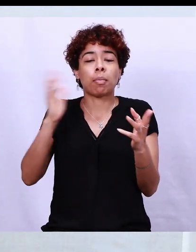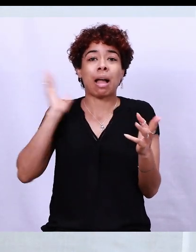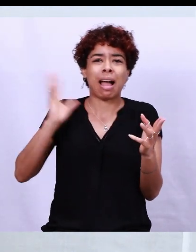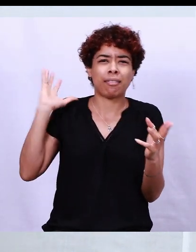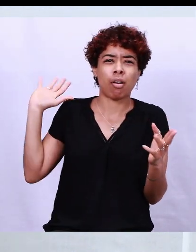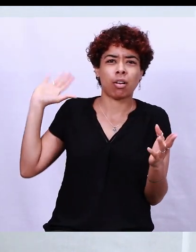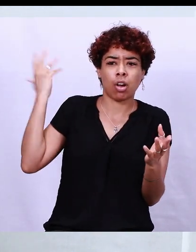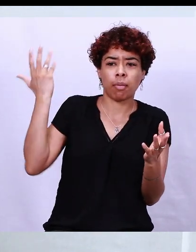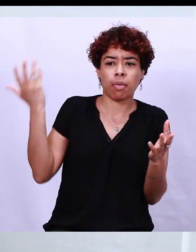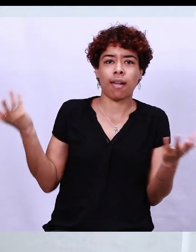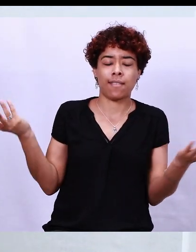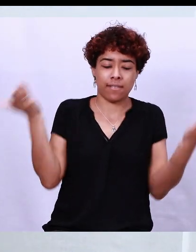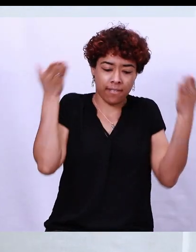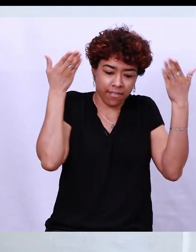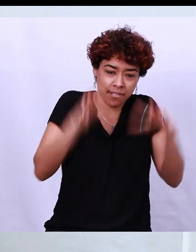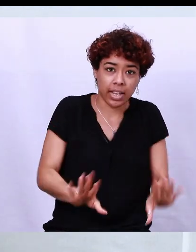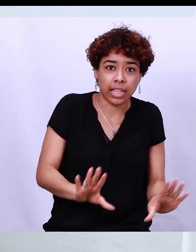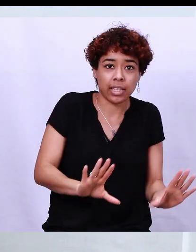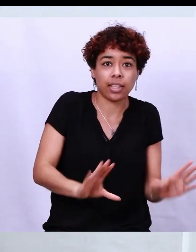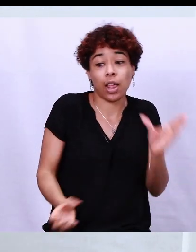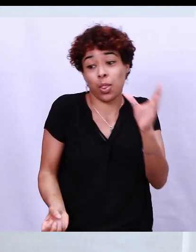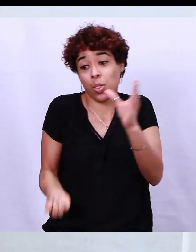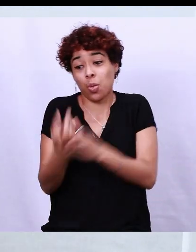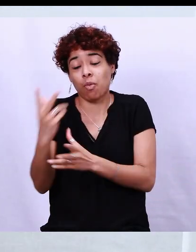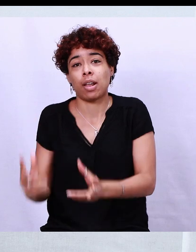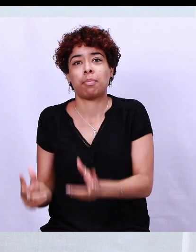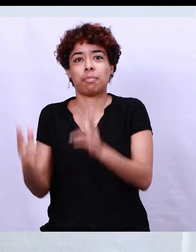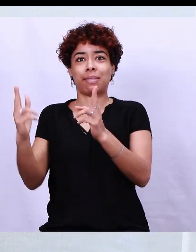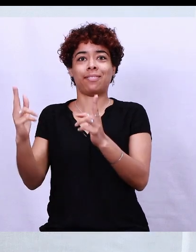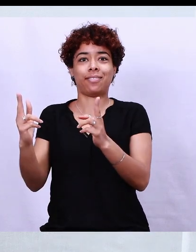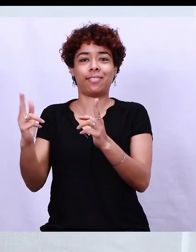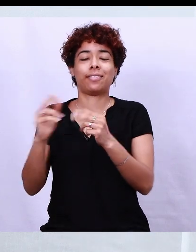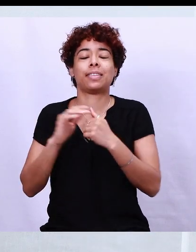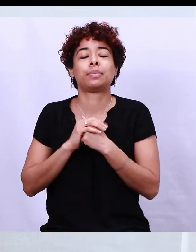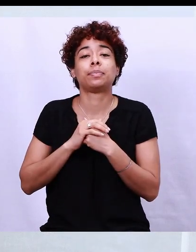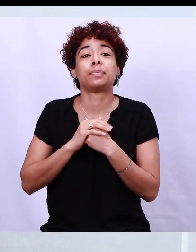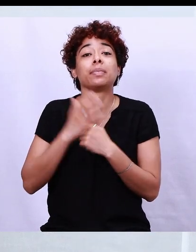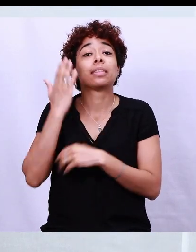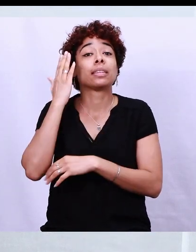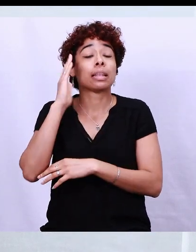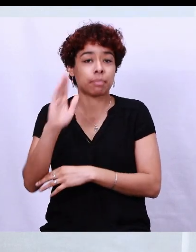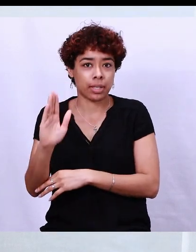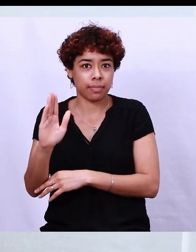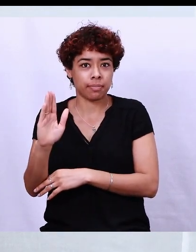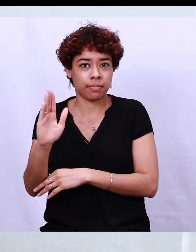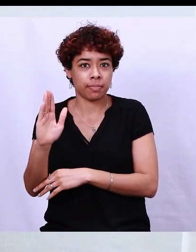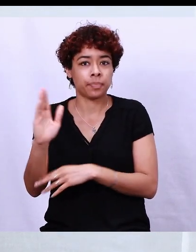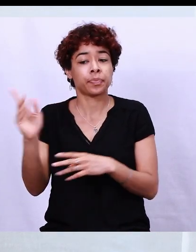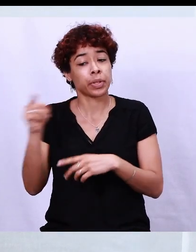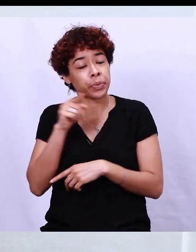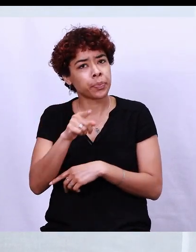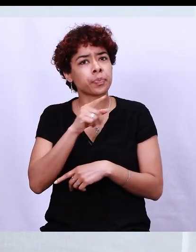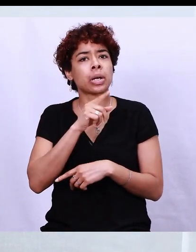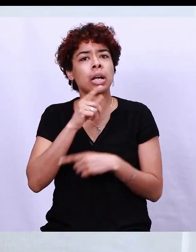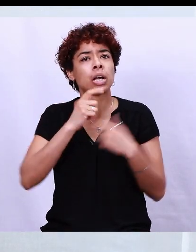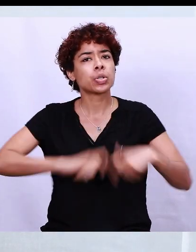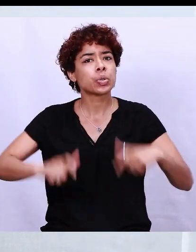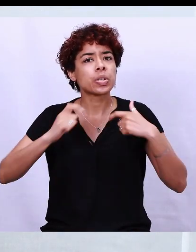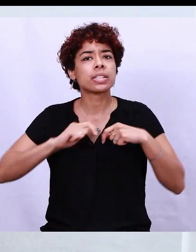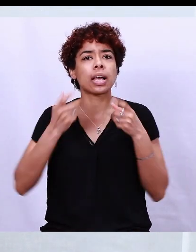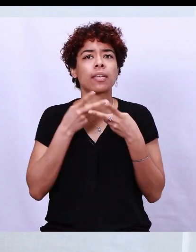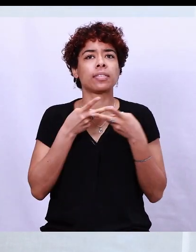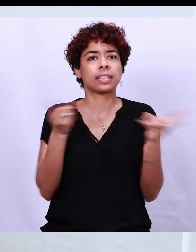tourne du temps d'épreuve qui est passé et il rentre dans une ère nouvelle. Mais il est en train de déclarer que ce